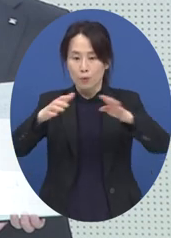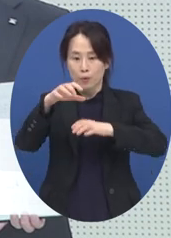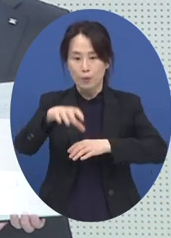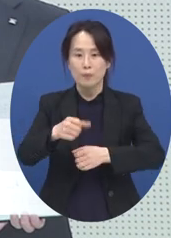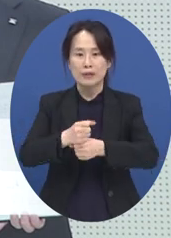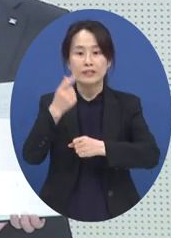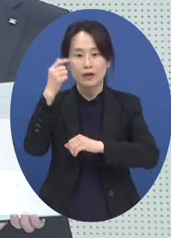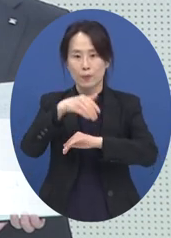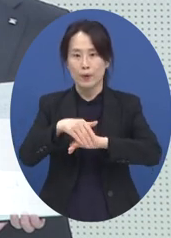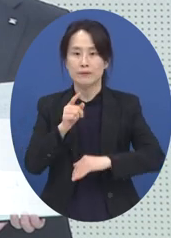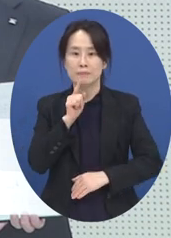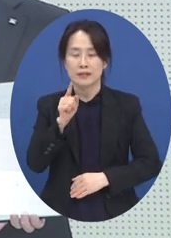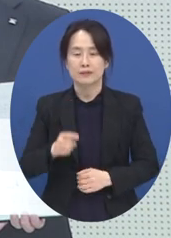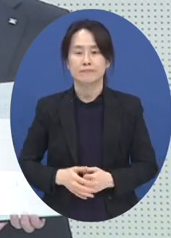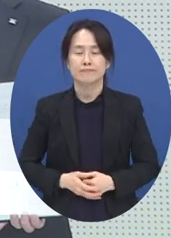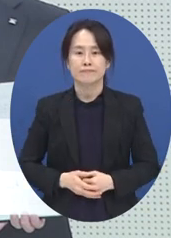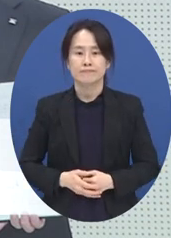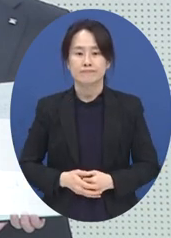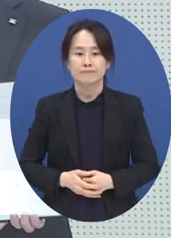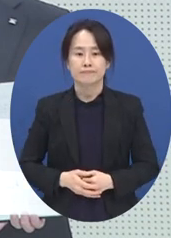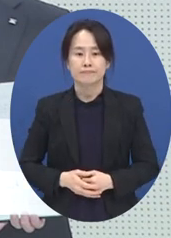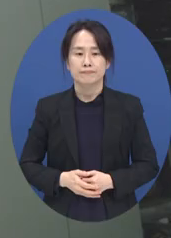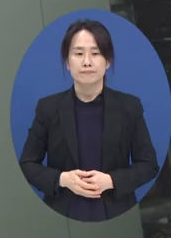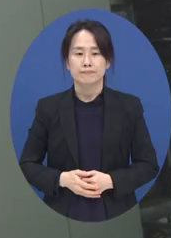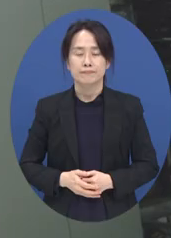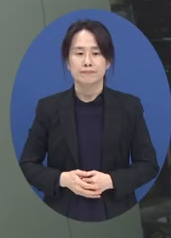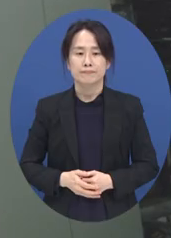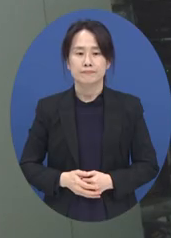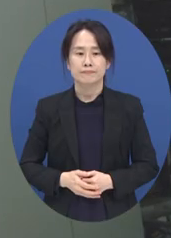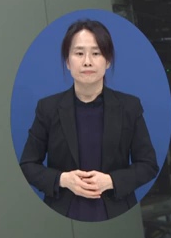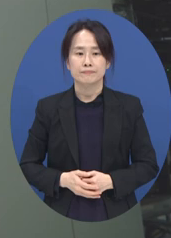밝혔습니다. 최창순 기자가 취재했습니다.